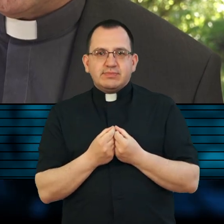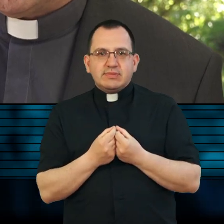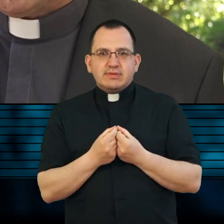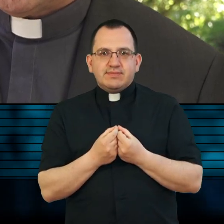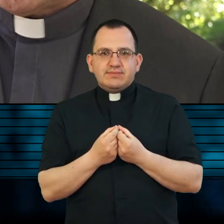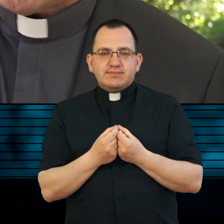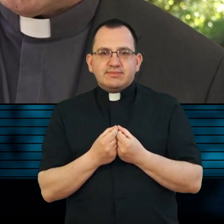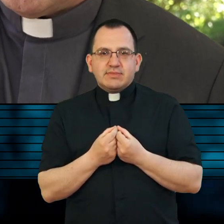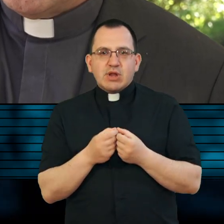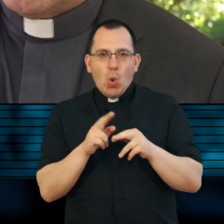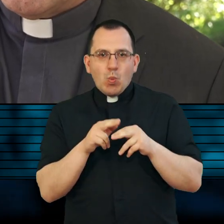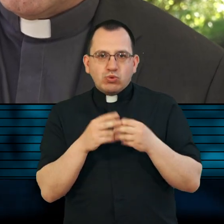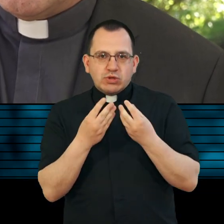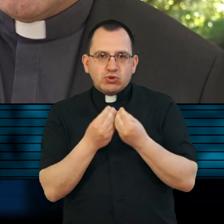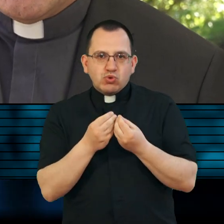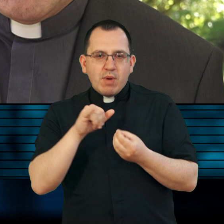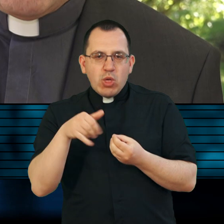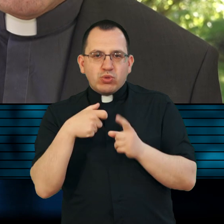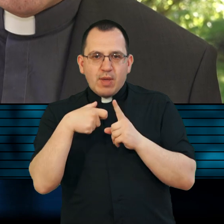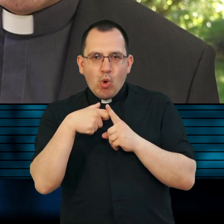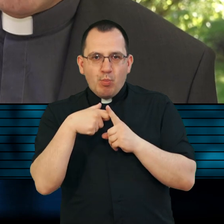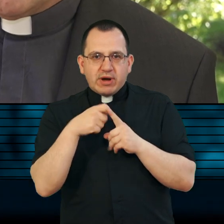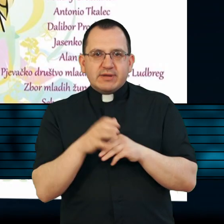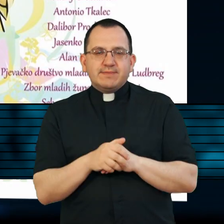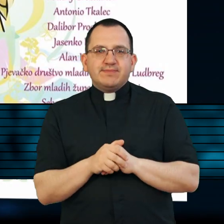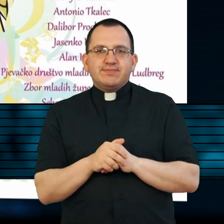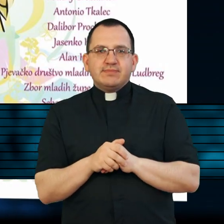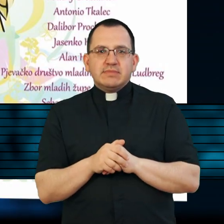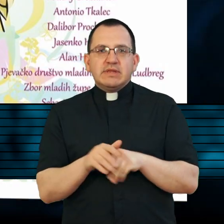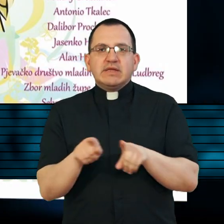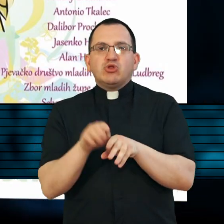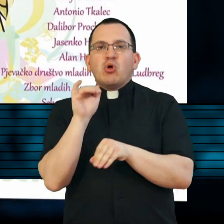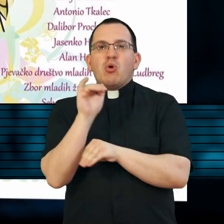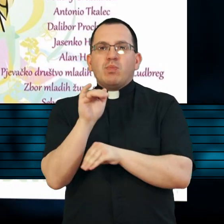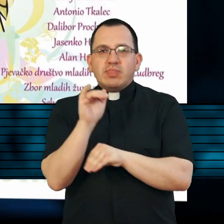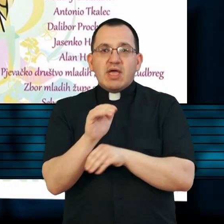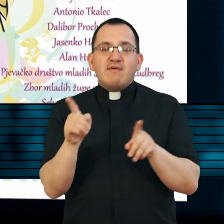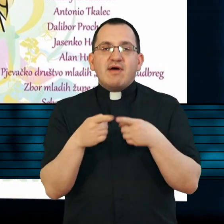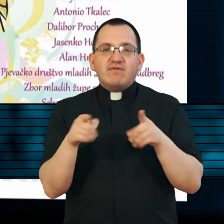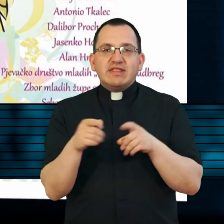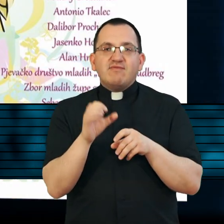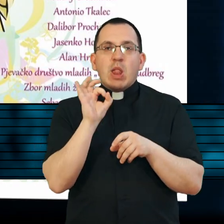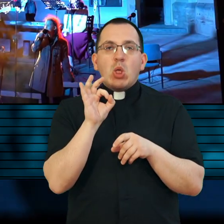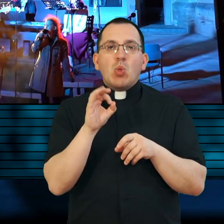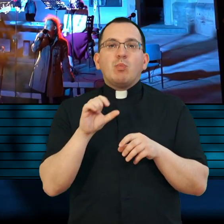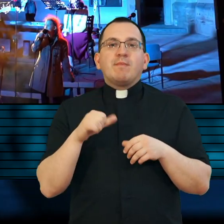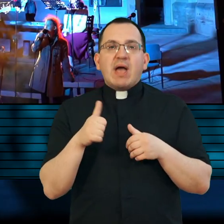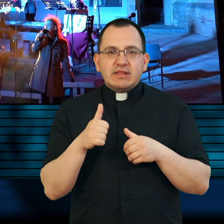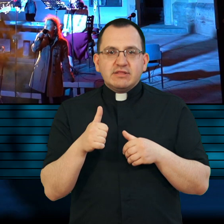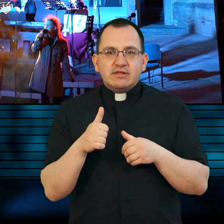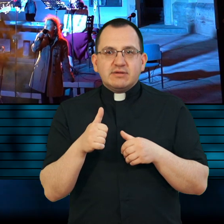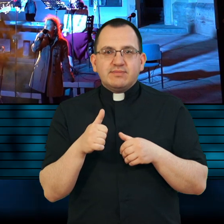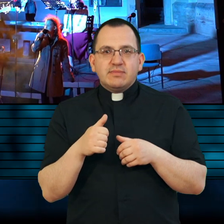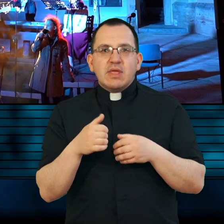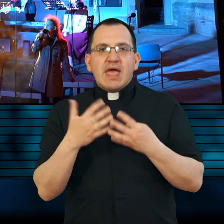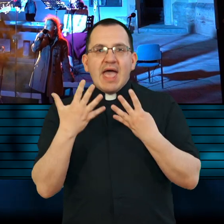predstojnik obiteljskog centra i ureda za obitelj Varaždinske biskupije. Najavljujemo. Festival Dobrog pastira. Duhovska